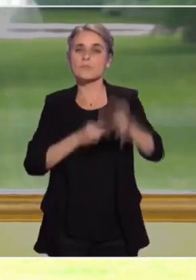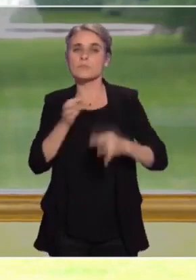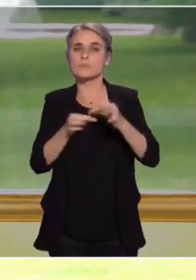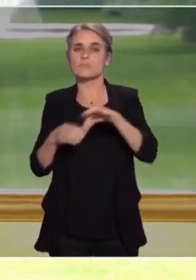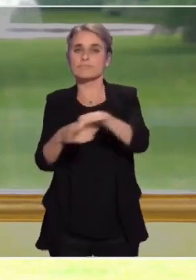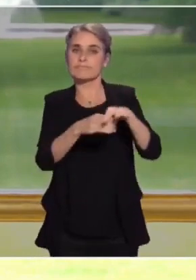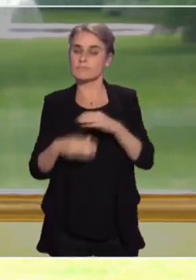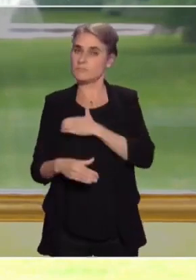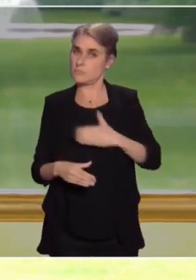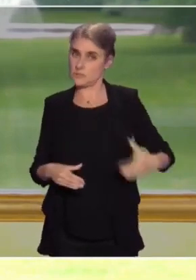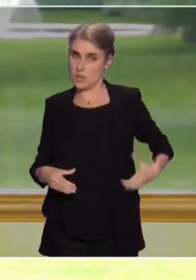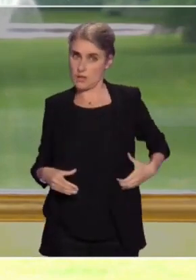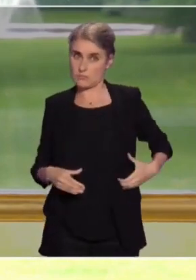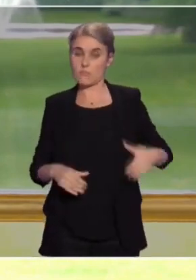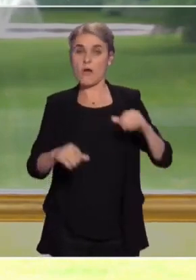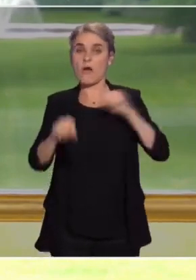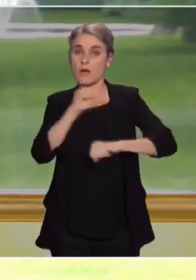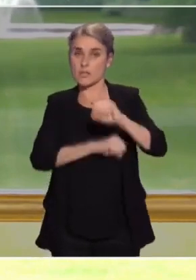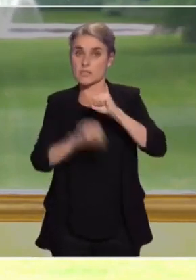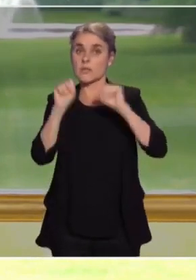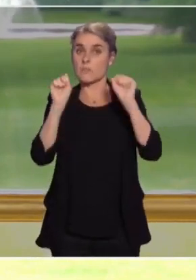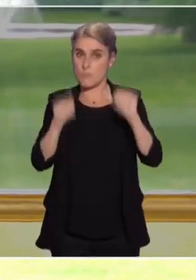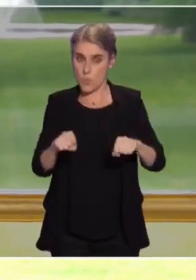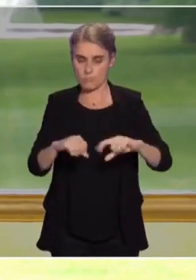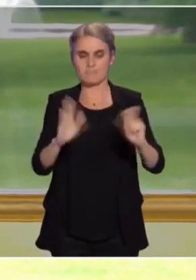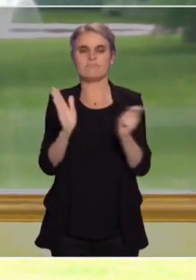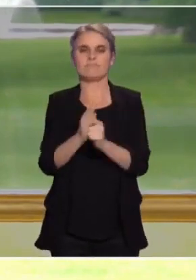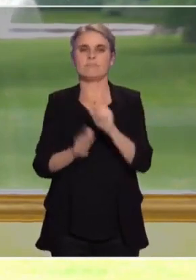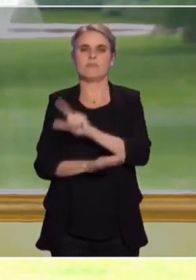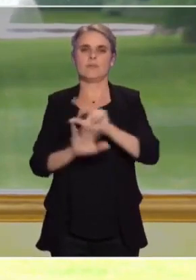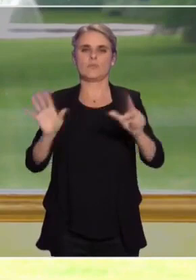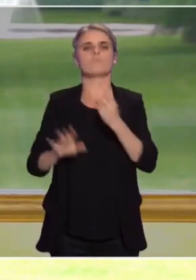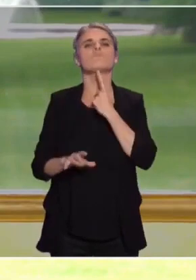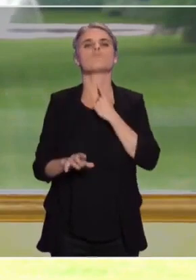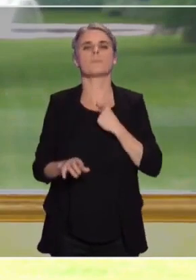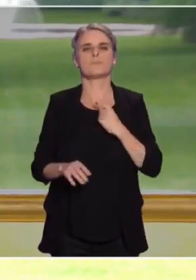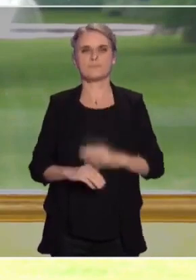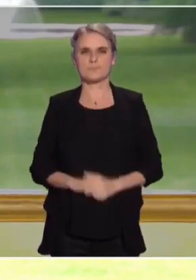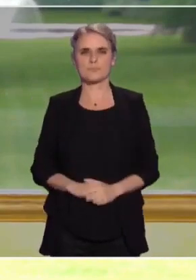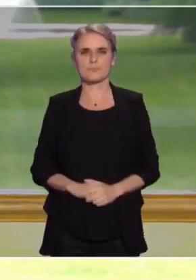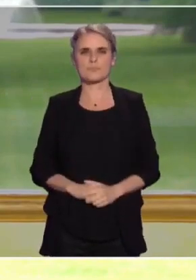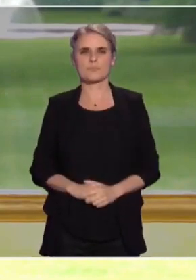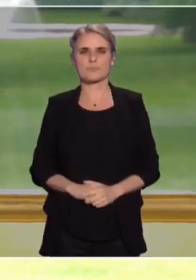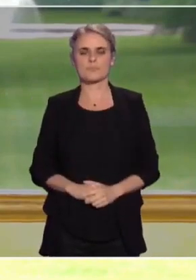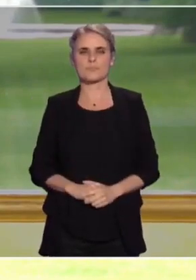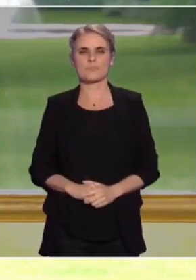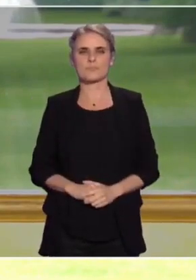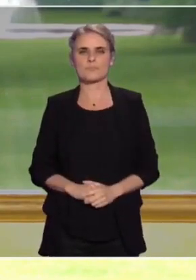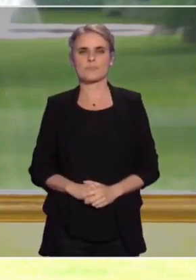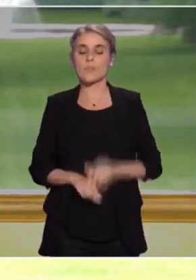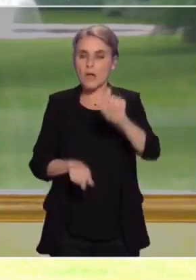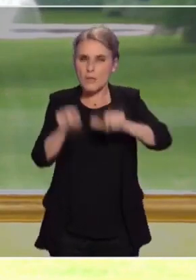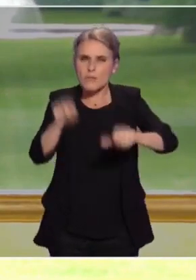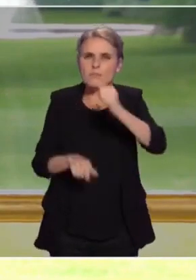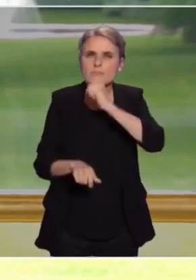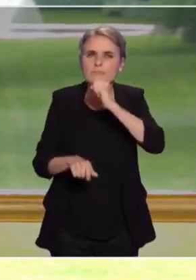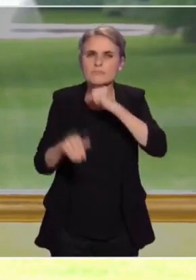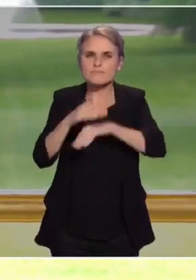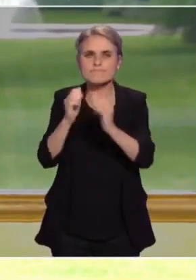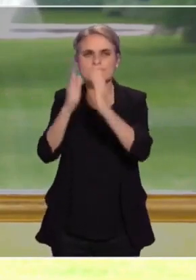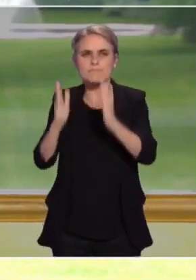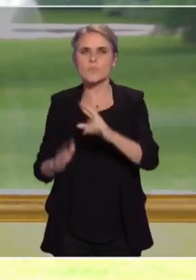se dérouler dans les communes concernées le 28 juin enfin pour nos aînés en maison de retraite